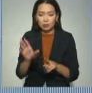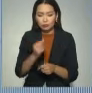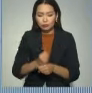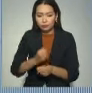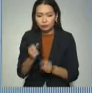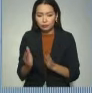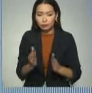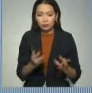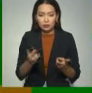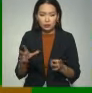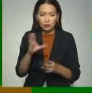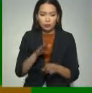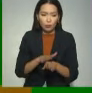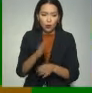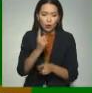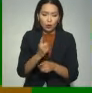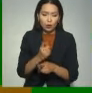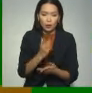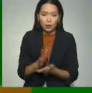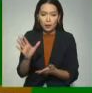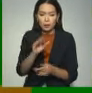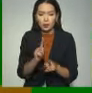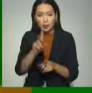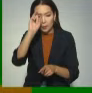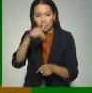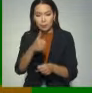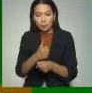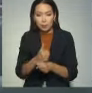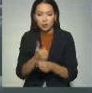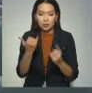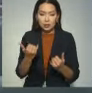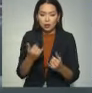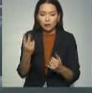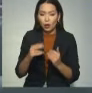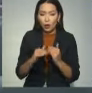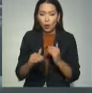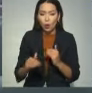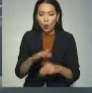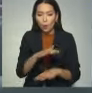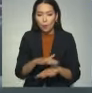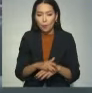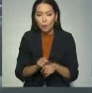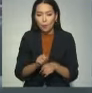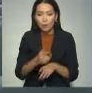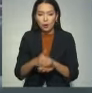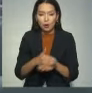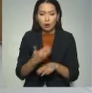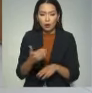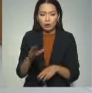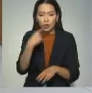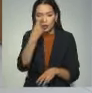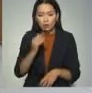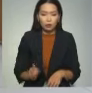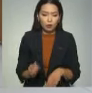бұған толығымен тыйым салынған. Осыны зерттеу қажет деді мемлекет басшысы. Елдегі екінші деңгейлі банктер несиені көбіне бизнестен гөрі жеке